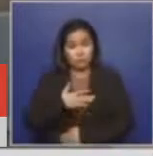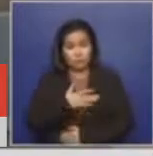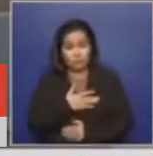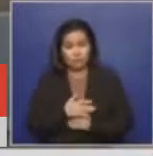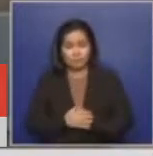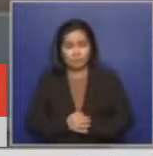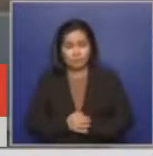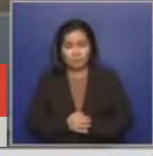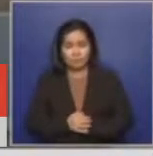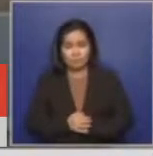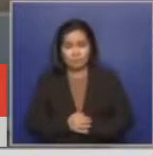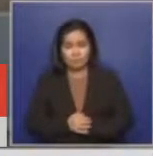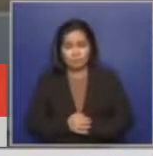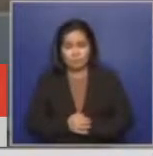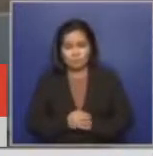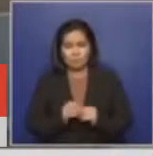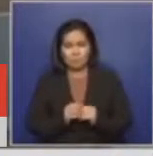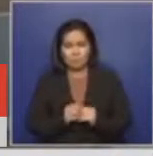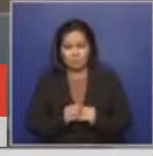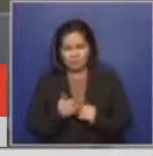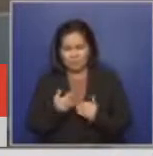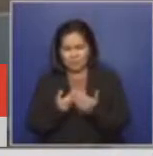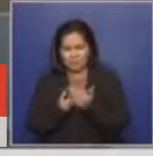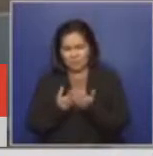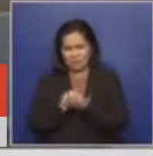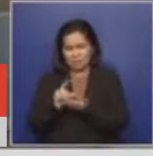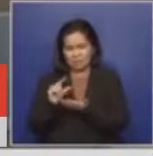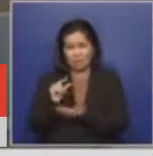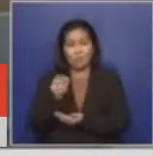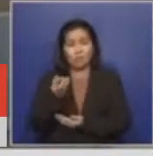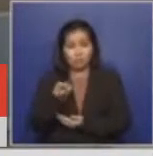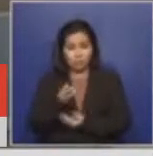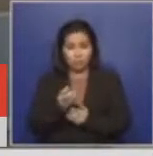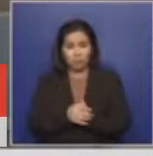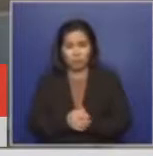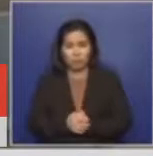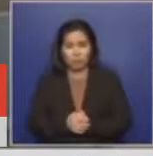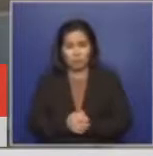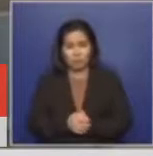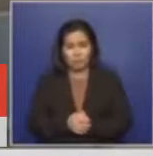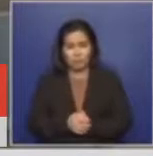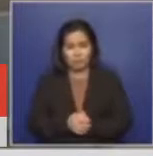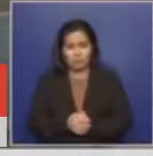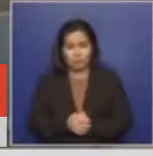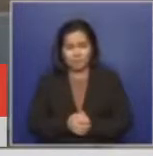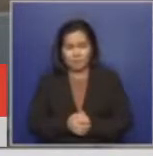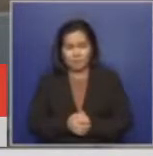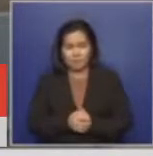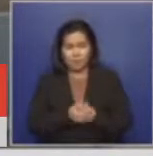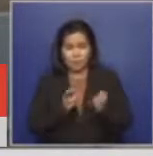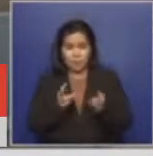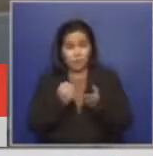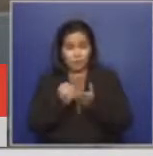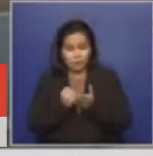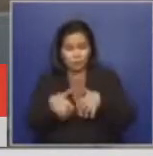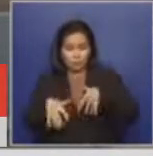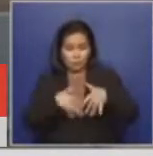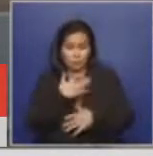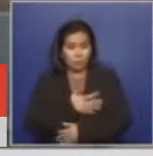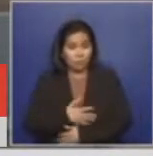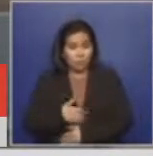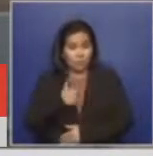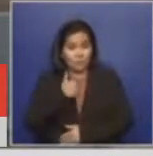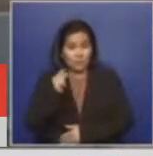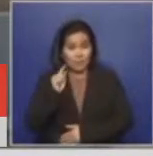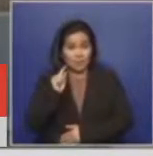ซึ่งงบที่สำคัญแล้วก็หัวใจที่สำคัญในการสร้างเสริมภาพก็คือรปภ.ส